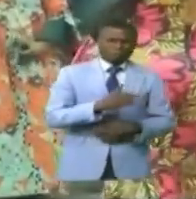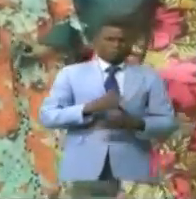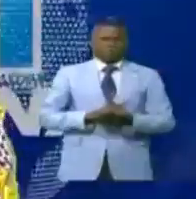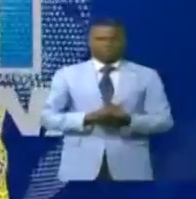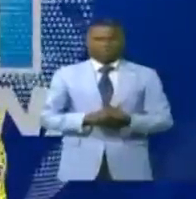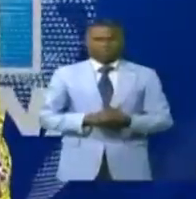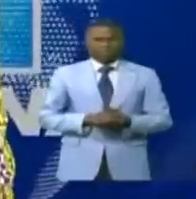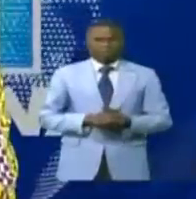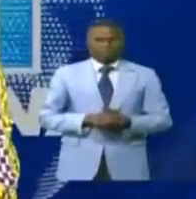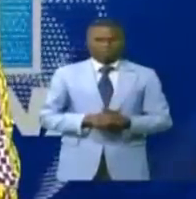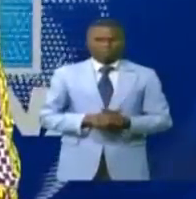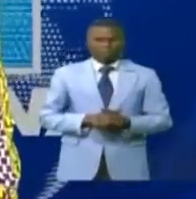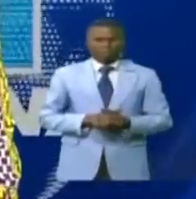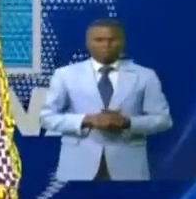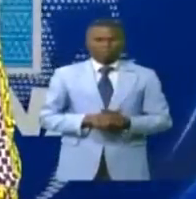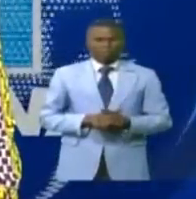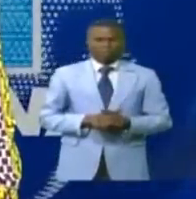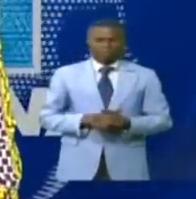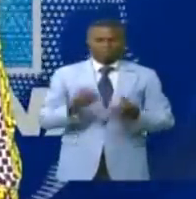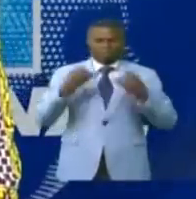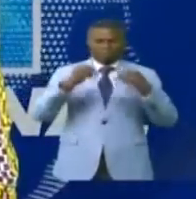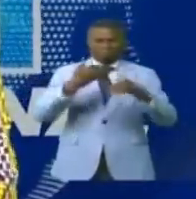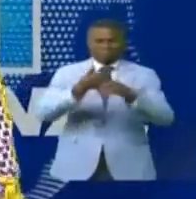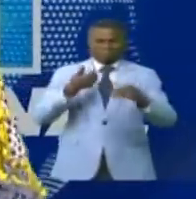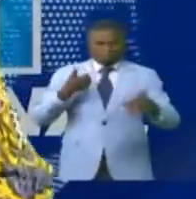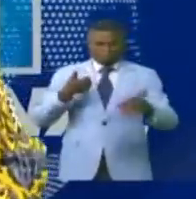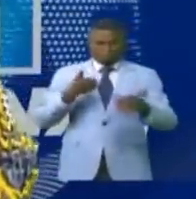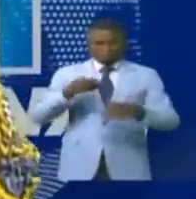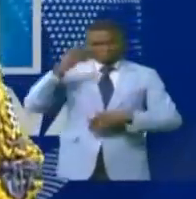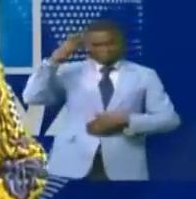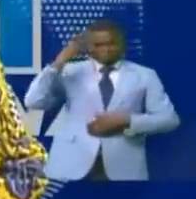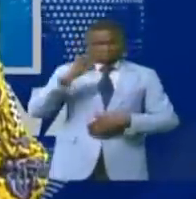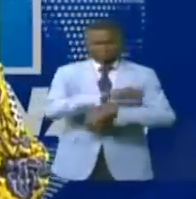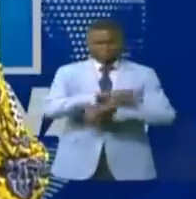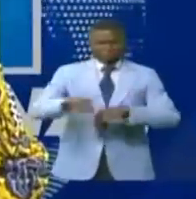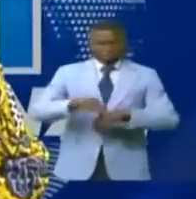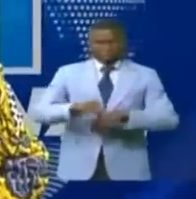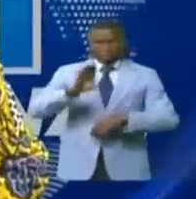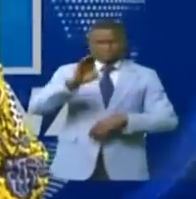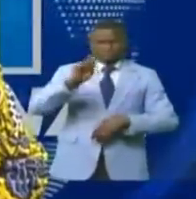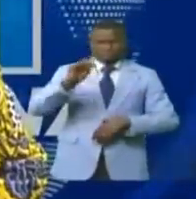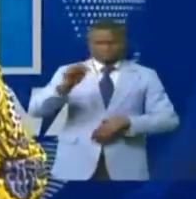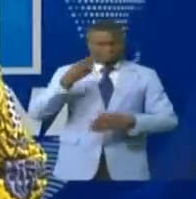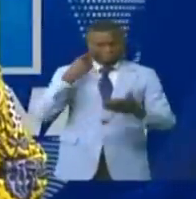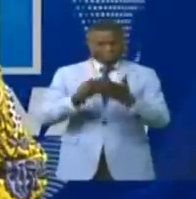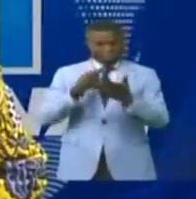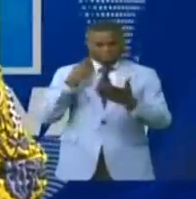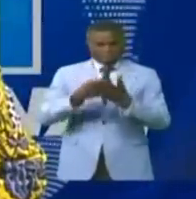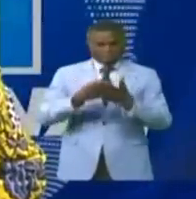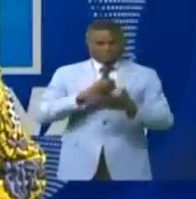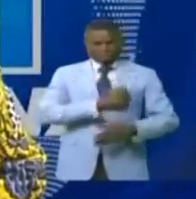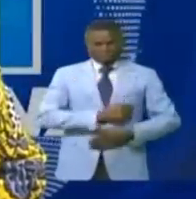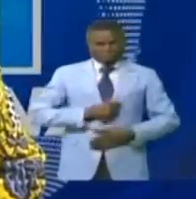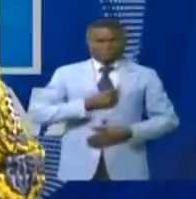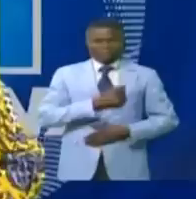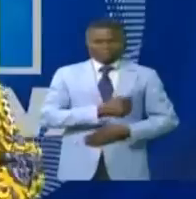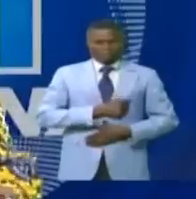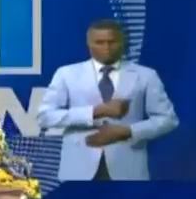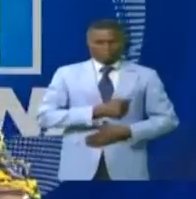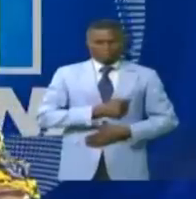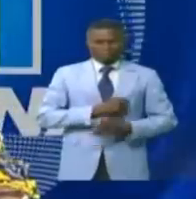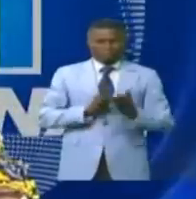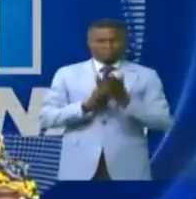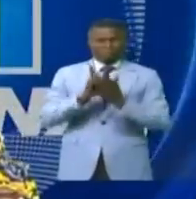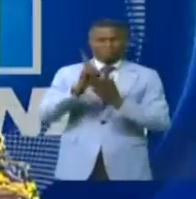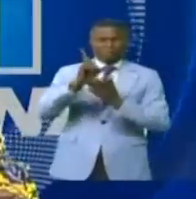suppléant. Cette nouvelle avant de prendre la politique, le bureau du CESAC constate avec regret la montée en